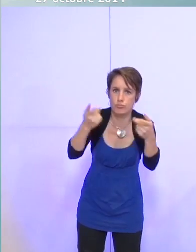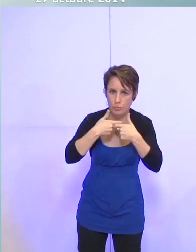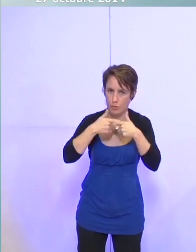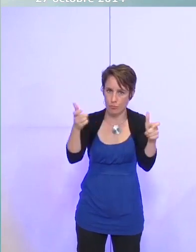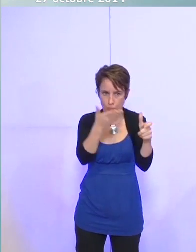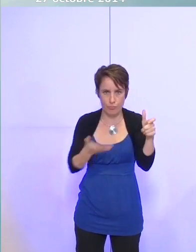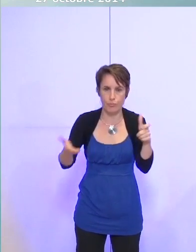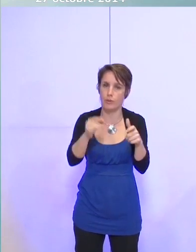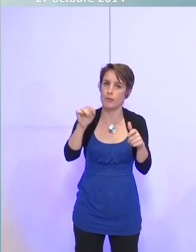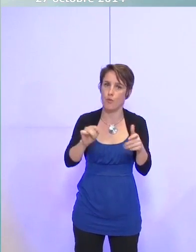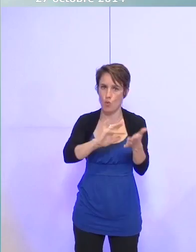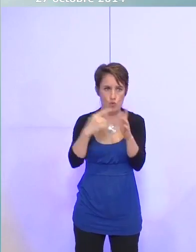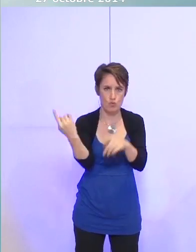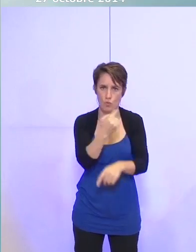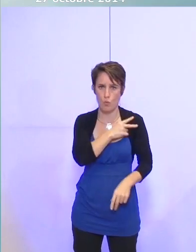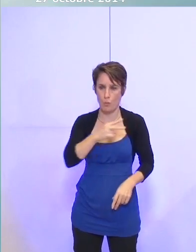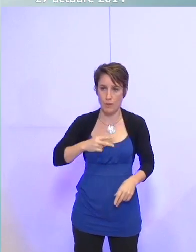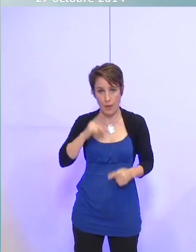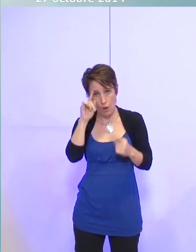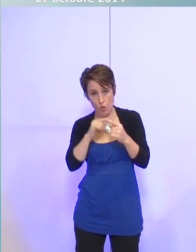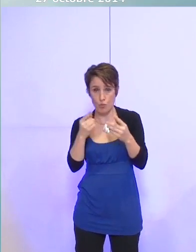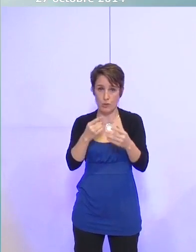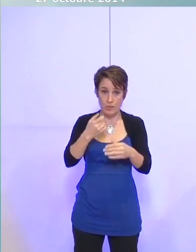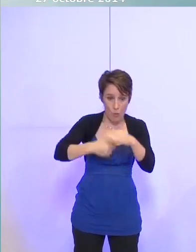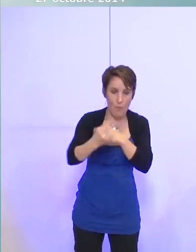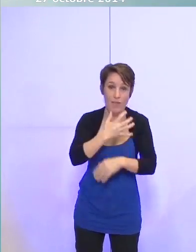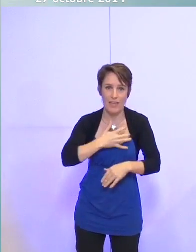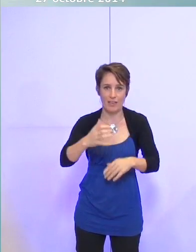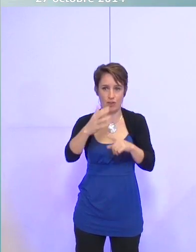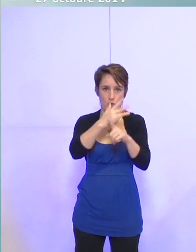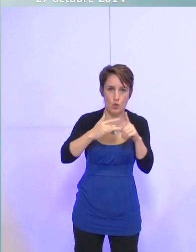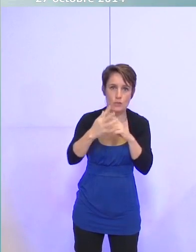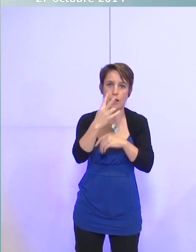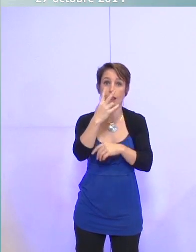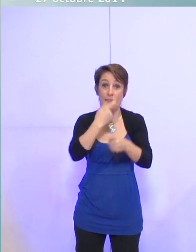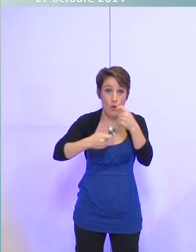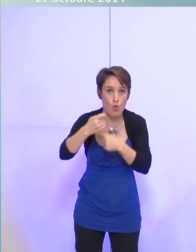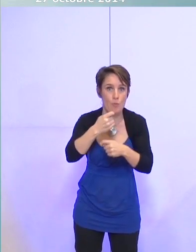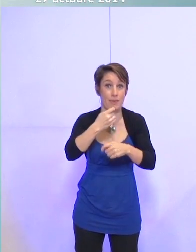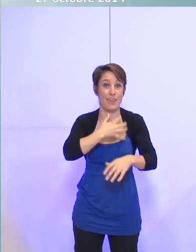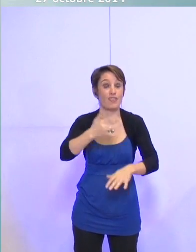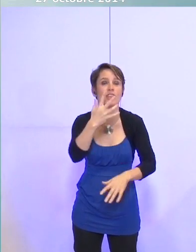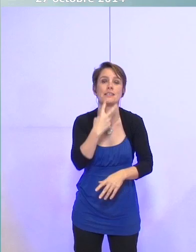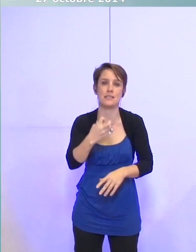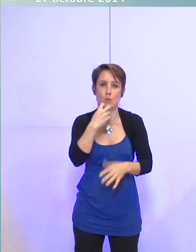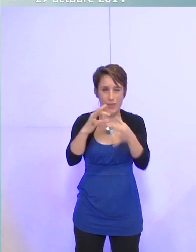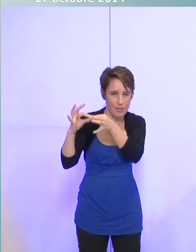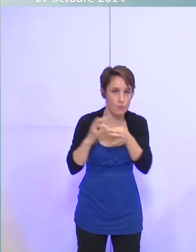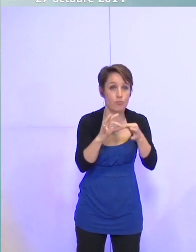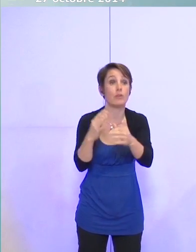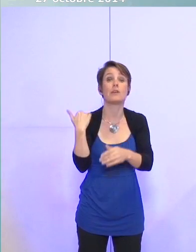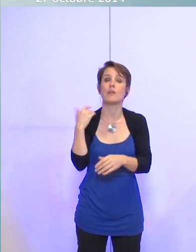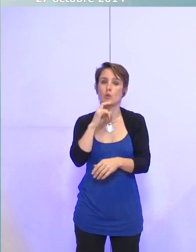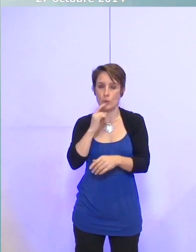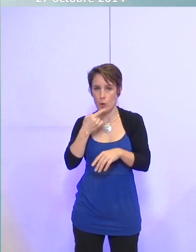vecteur aussi de création, de richesse sociale, économique, citoyenne. Là encore, vous y avez fait allusion.